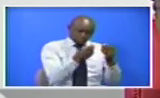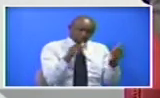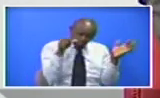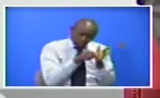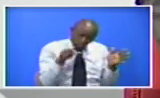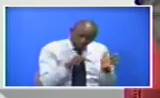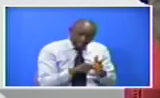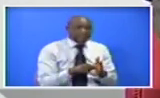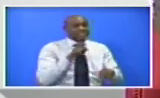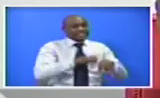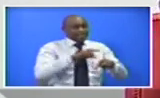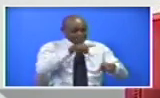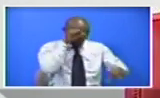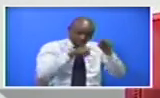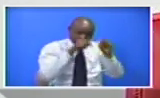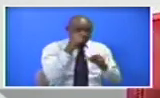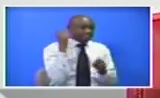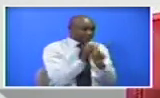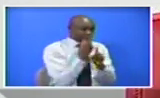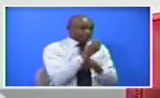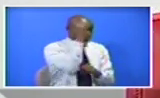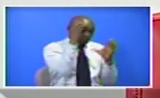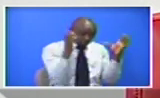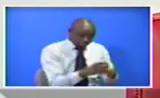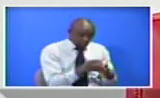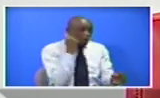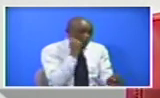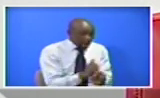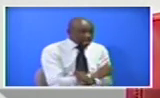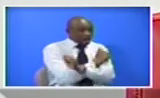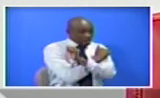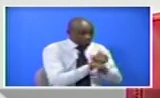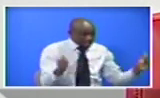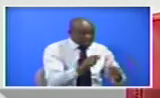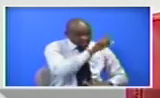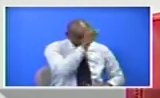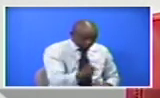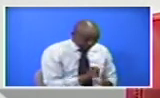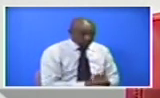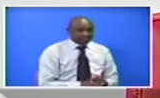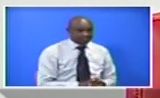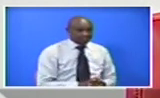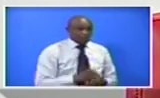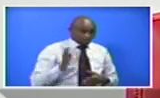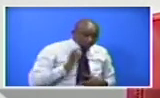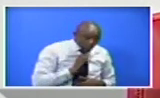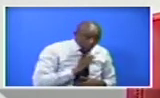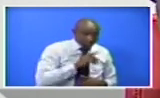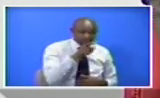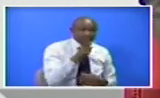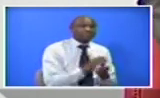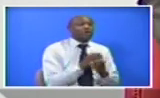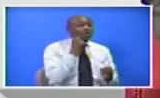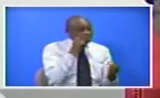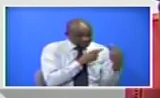vile vile kusimamia chaguzi katika vyama vya kisiasa zimefanya kazi yao vilivyo? Je, unadhani bodi za kushughulikia mizozo na